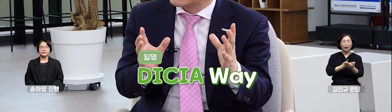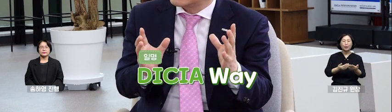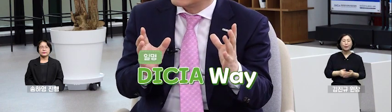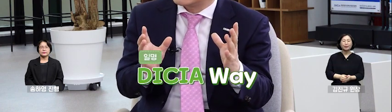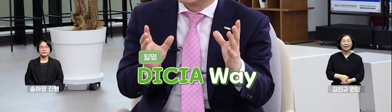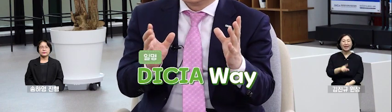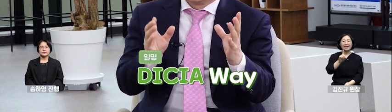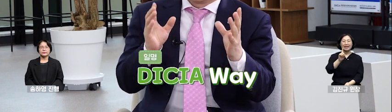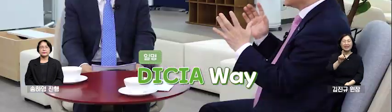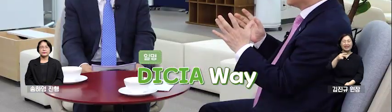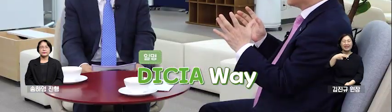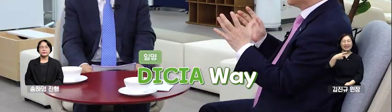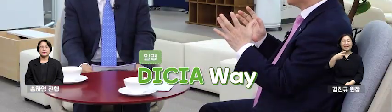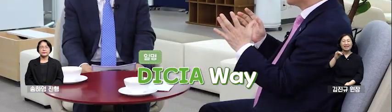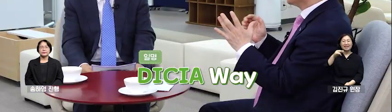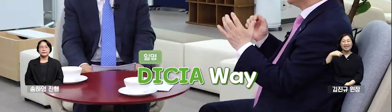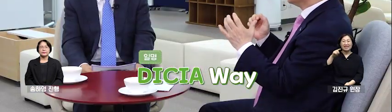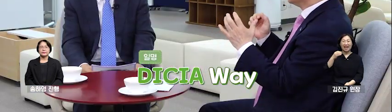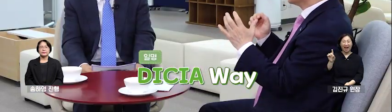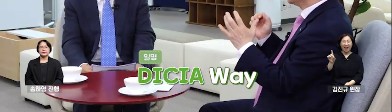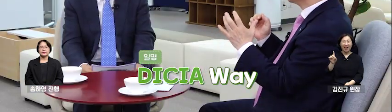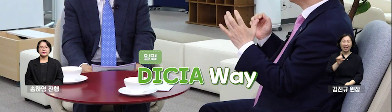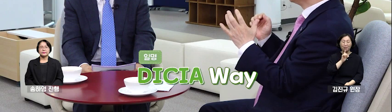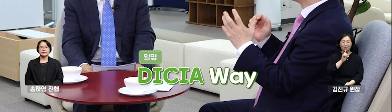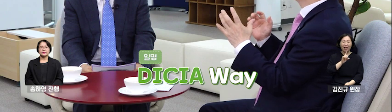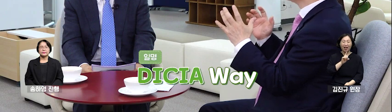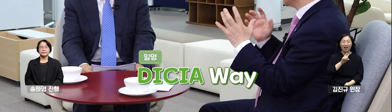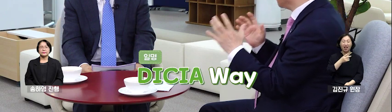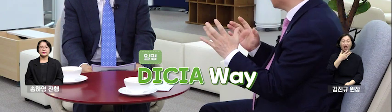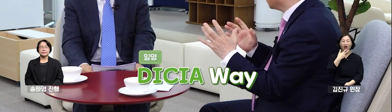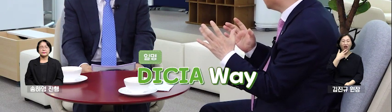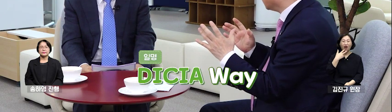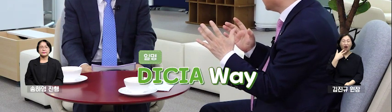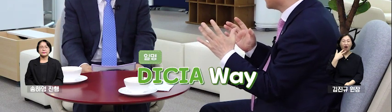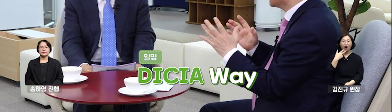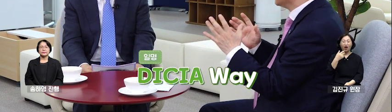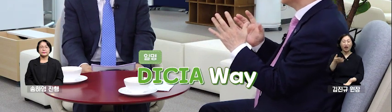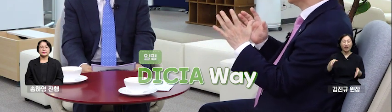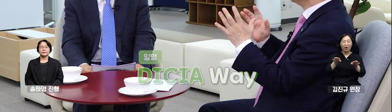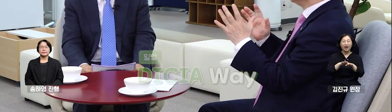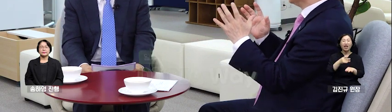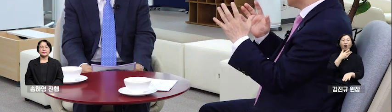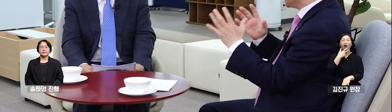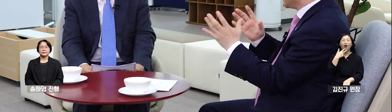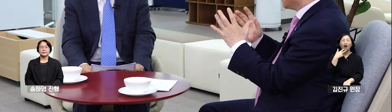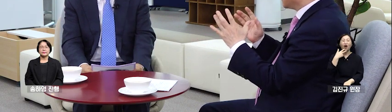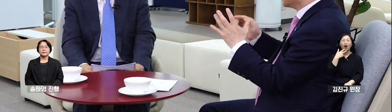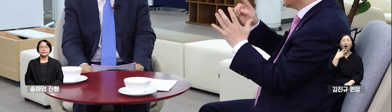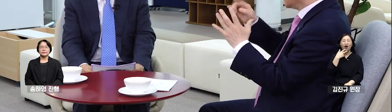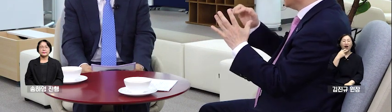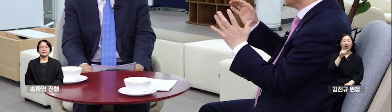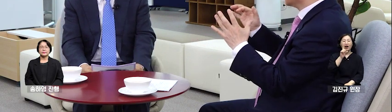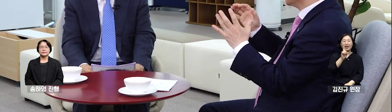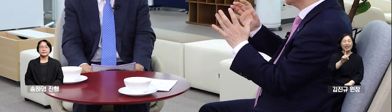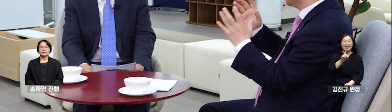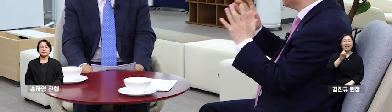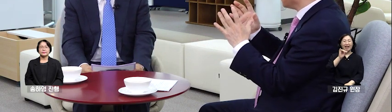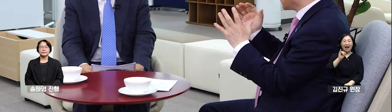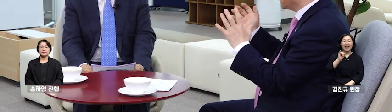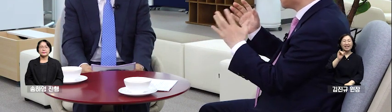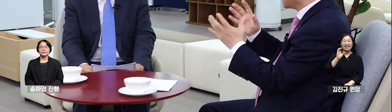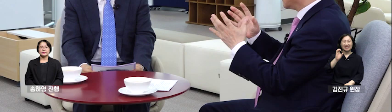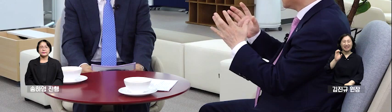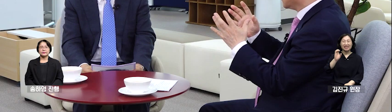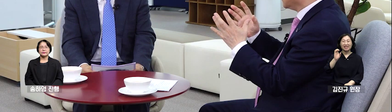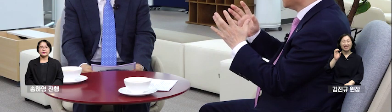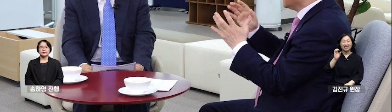개표를 하는 거예요 지시 하다는 것은 저희의 기관의 영문명 입니다 아 그게 이제 dc 야외에서 뭐 d 가 들려온 둘이